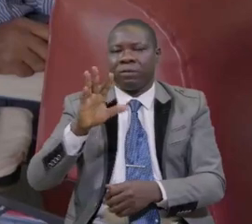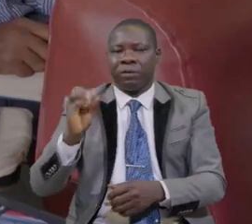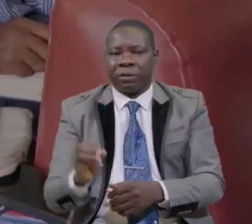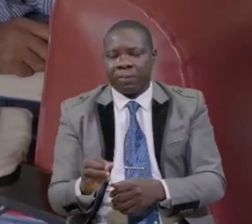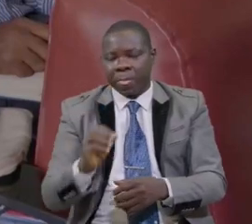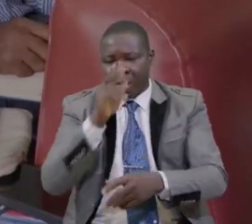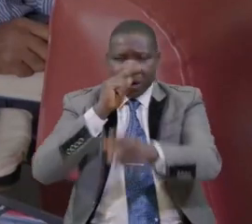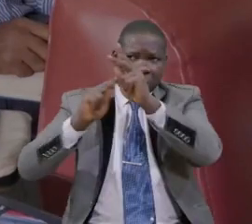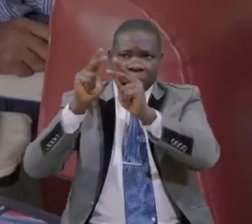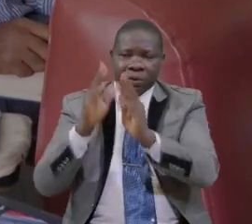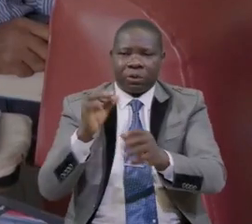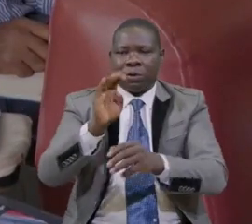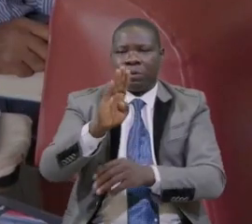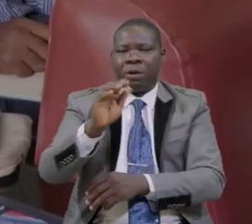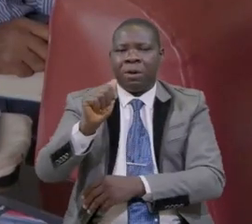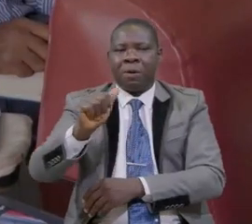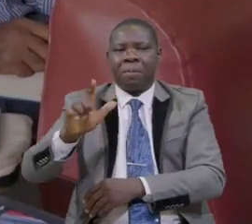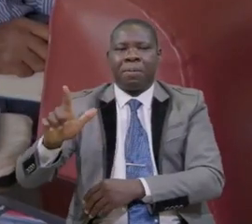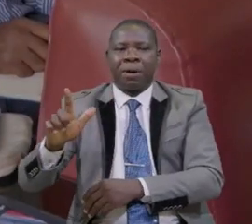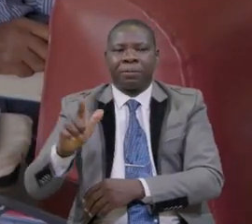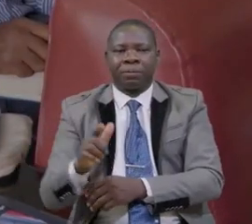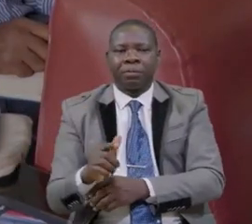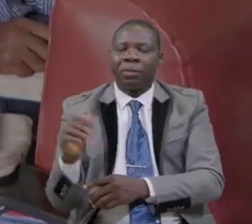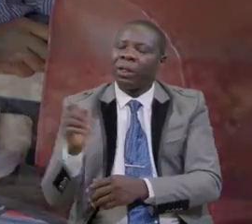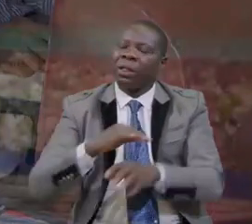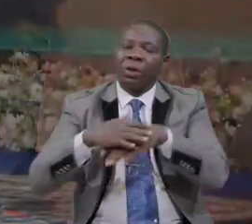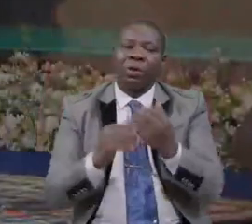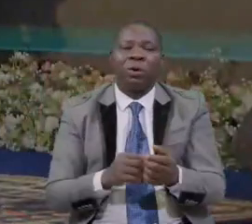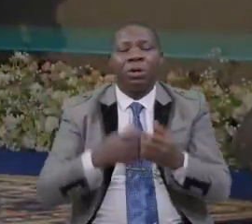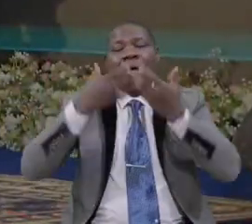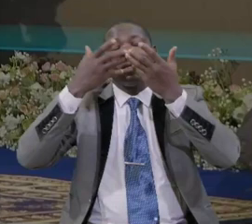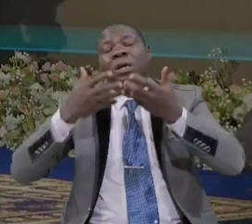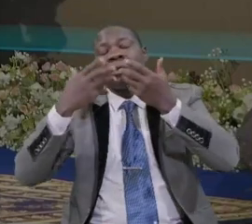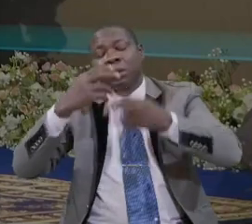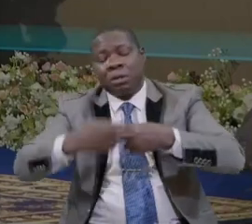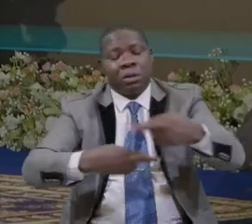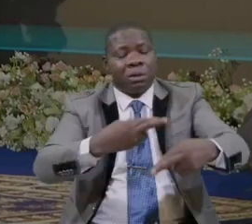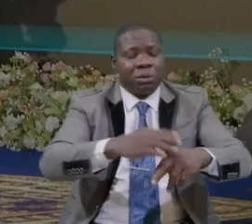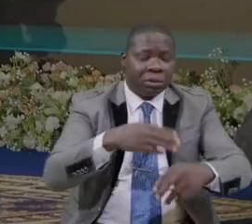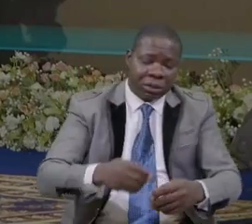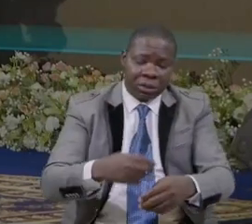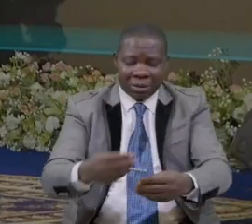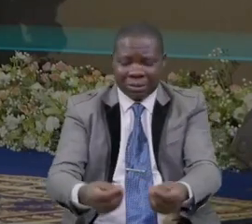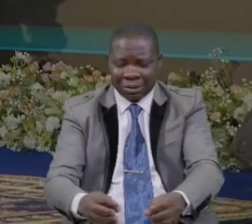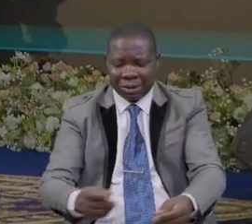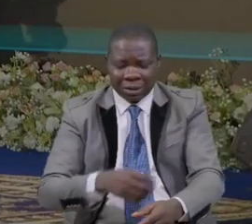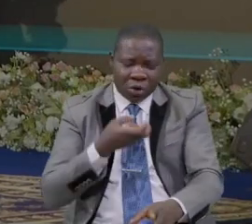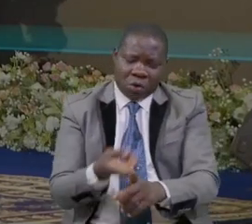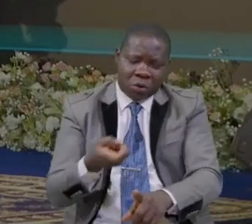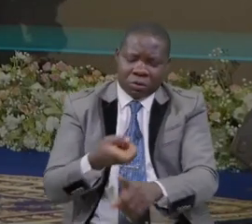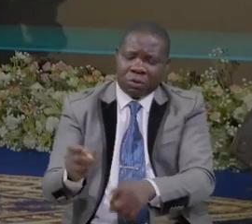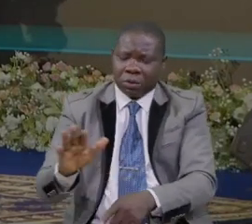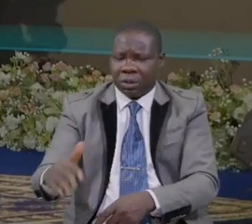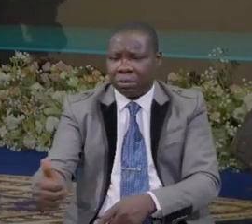Ils avaient des cris. Ils faisaient des manœuvres, ils se faisaient des incisions, ils